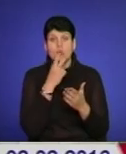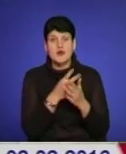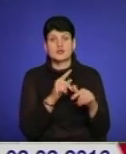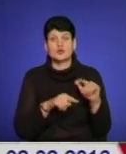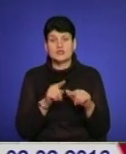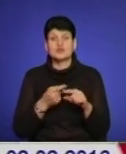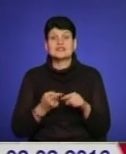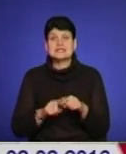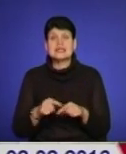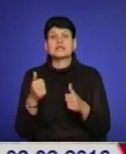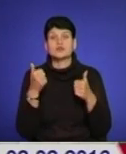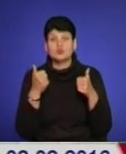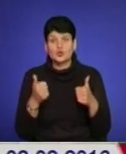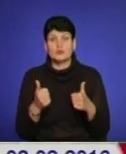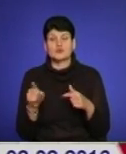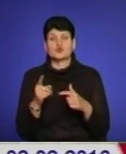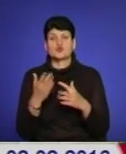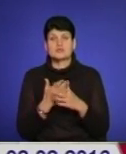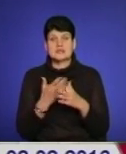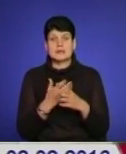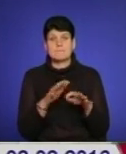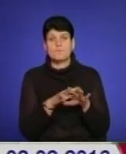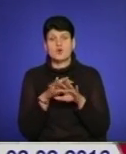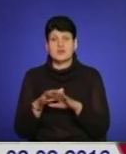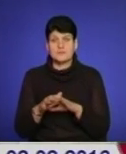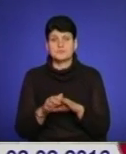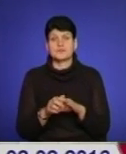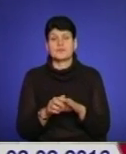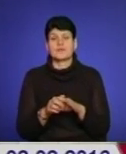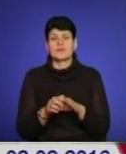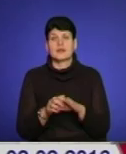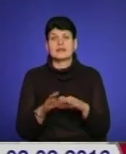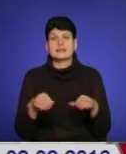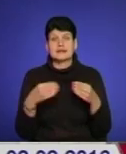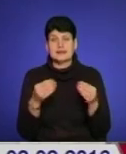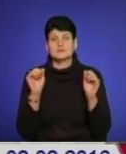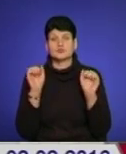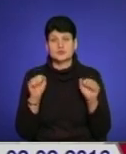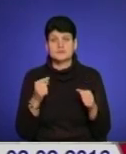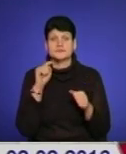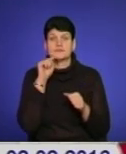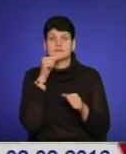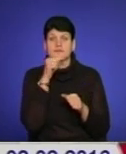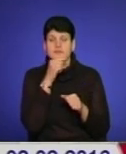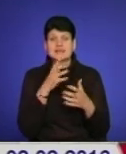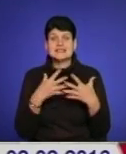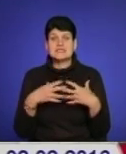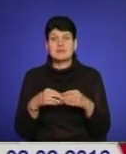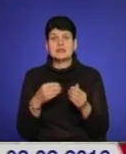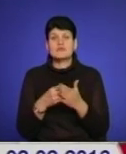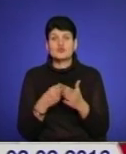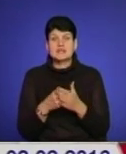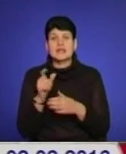це добре, що субсидія покриває значний, тобто дає змогу заощаджувати сімейний бюджет, і